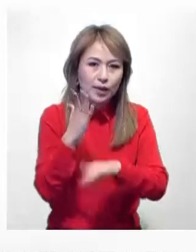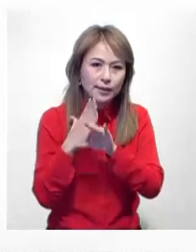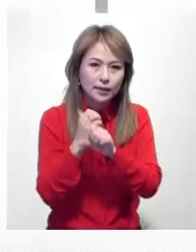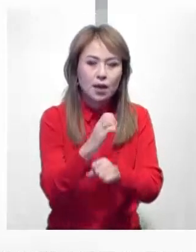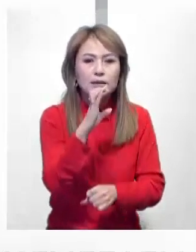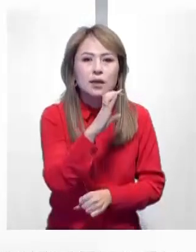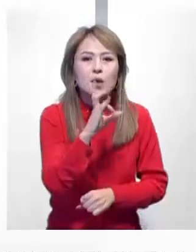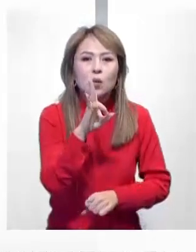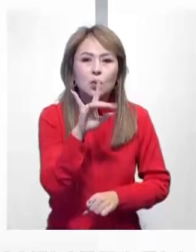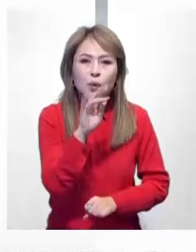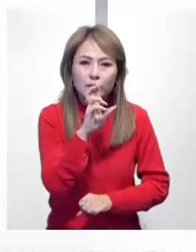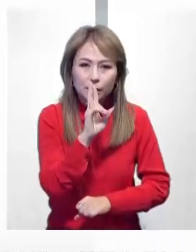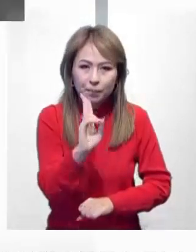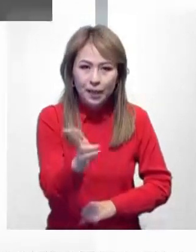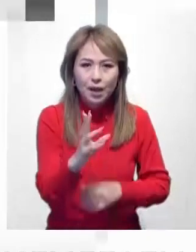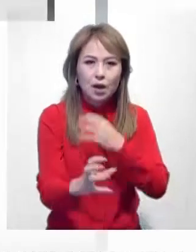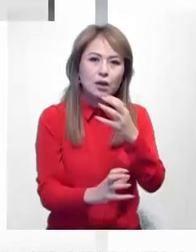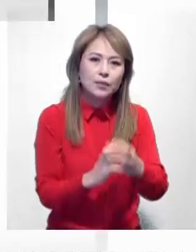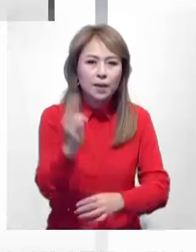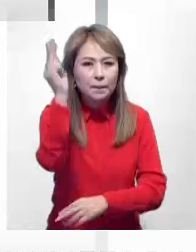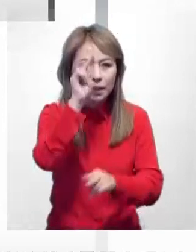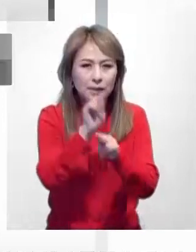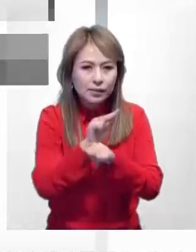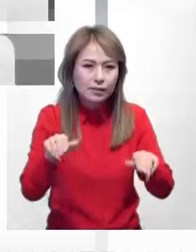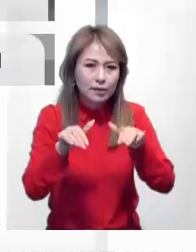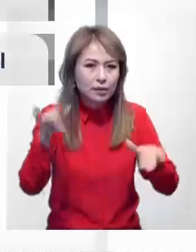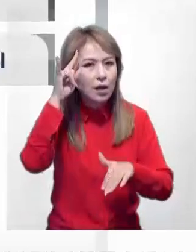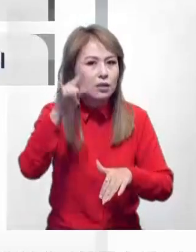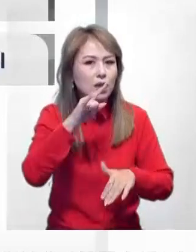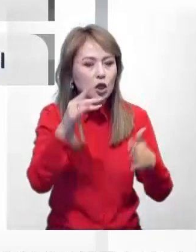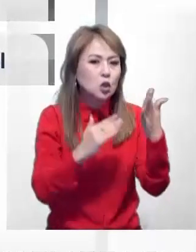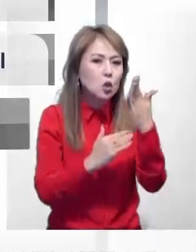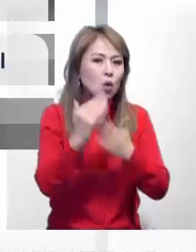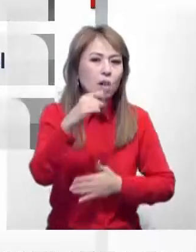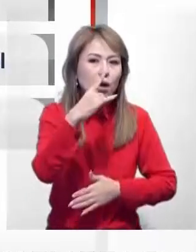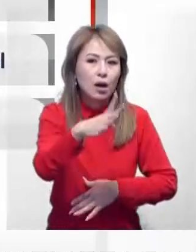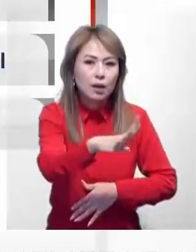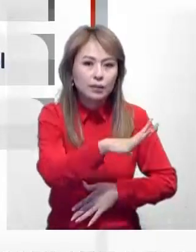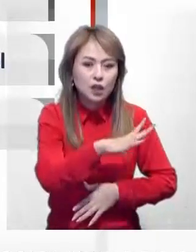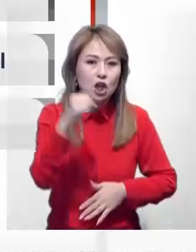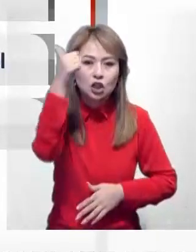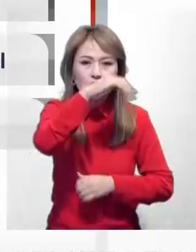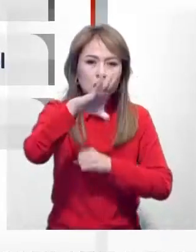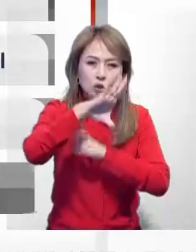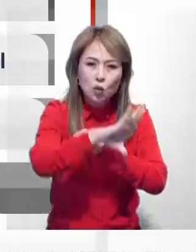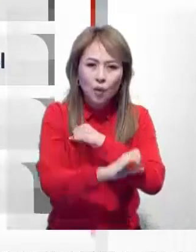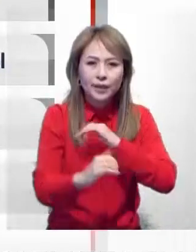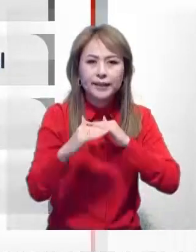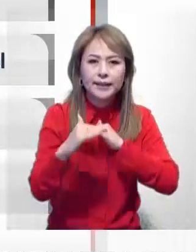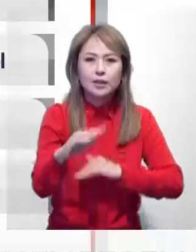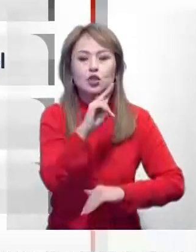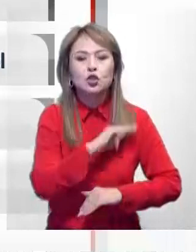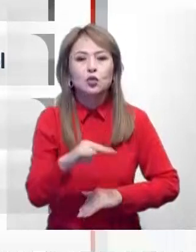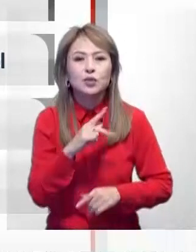есе азайды. Саясат Нұрбек әлемдік білім беру рейтингінде Қазақстанның жоғарылағанын хабарлады. Жыл соңына